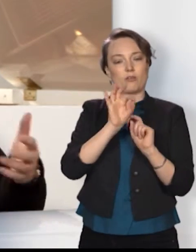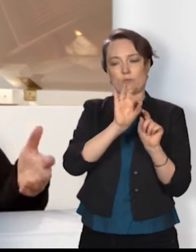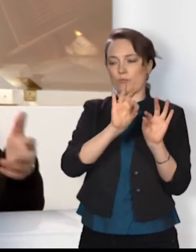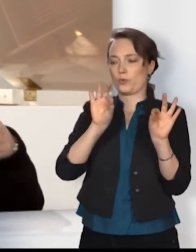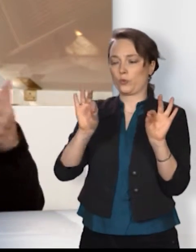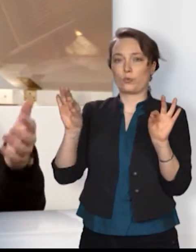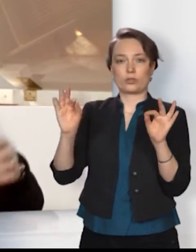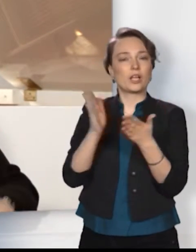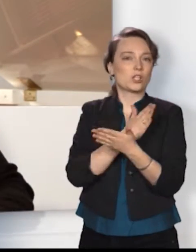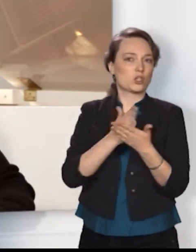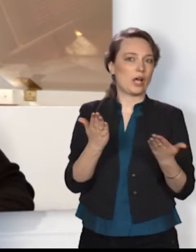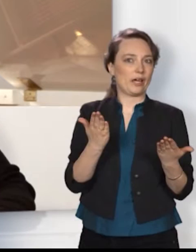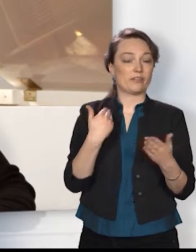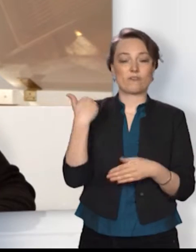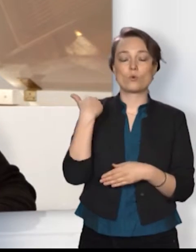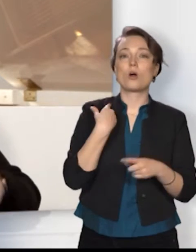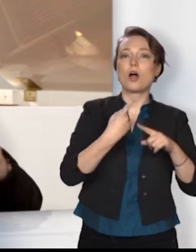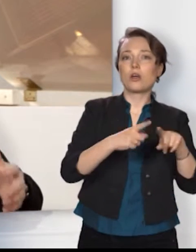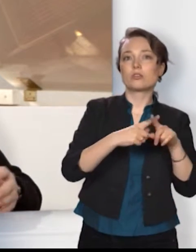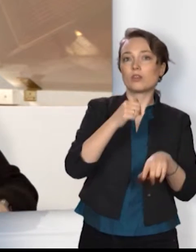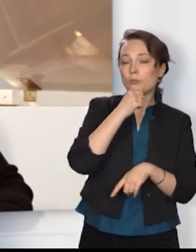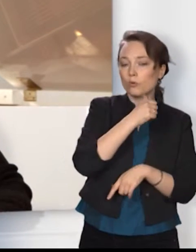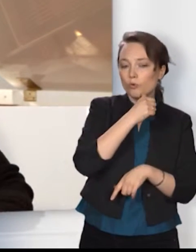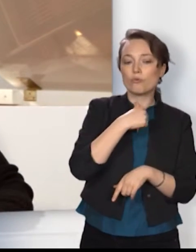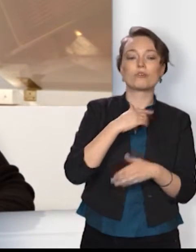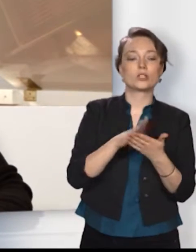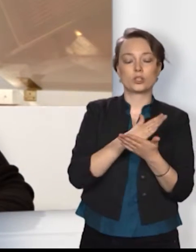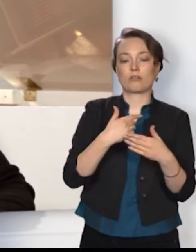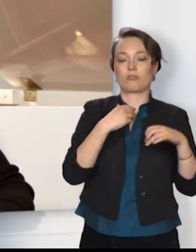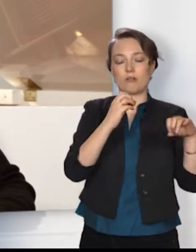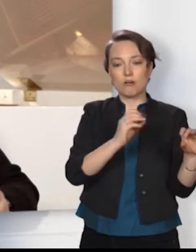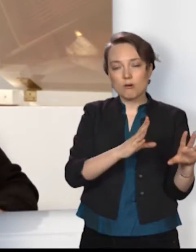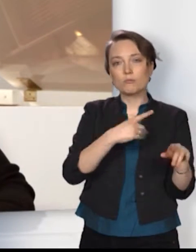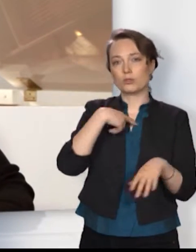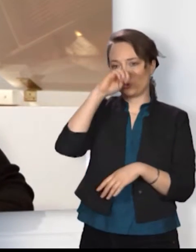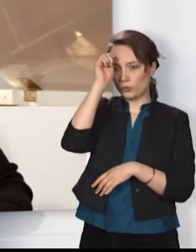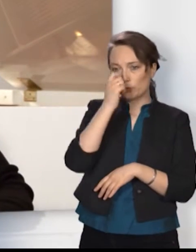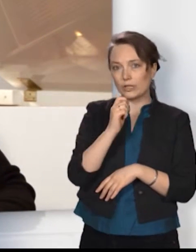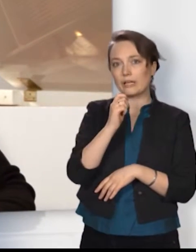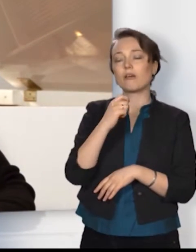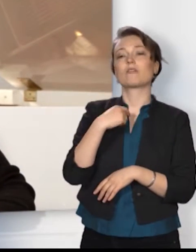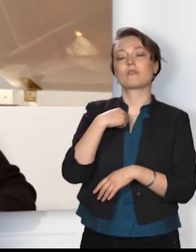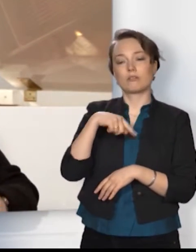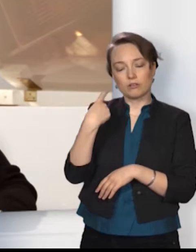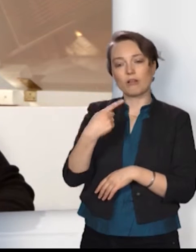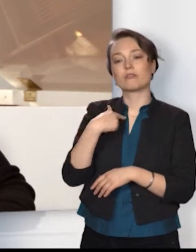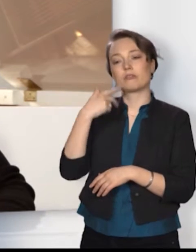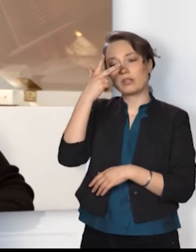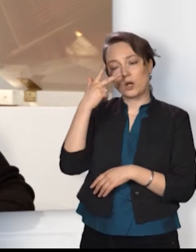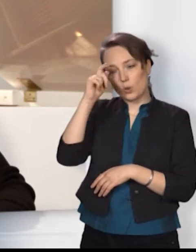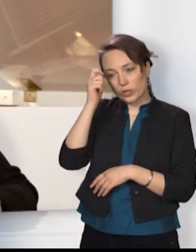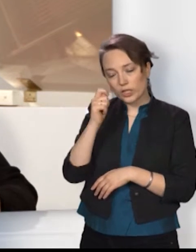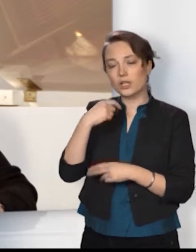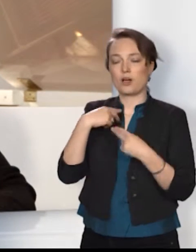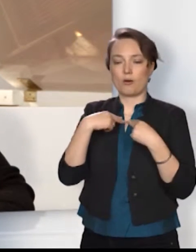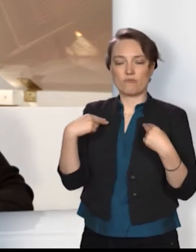sich zu entscheiden. Ich hatte zunächst einen anderen Beruf, dann eben zu studieren, Theologie, Pfarrerin zu werden, in den kirchlichen